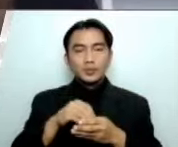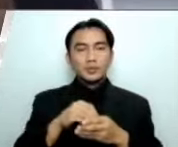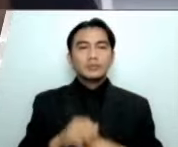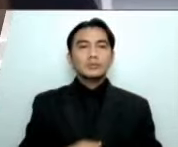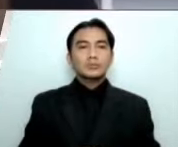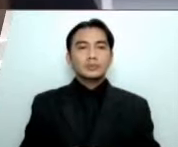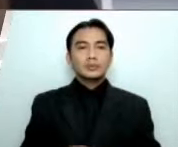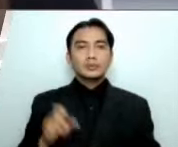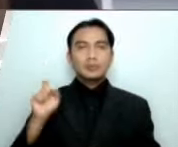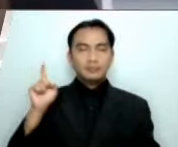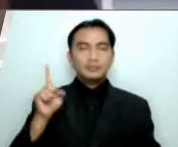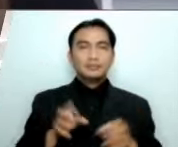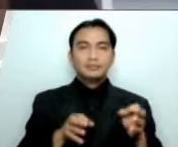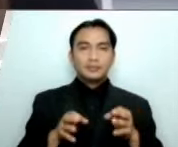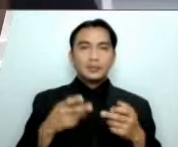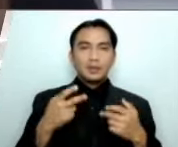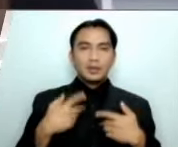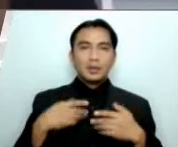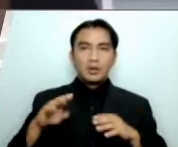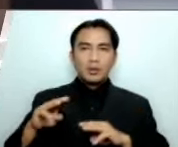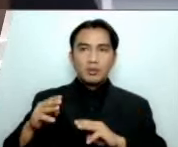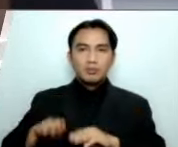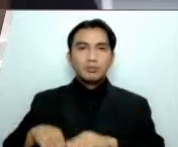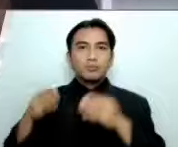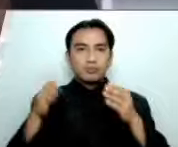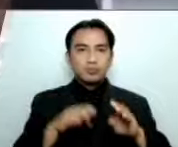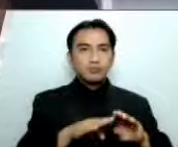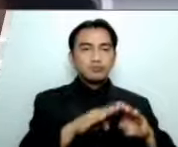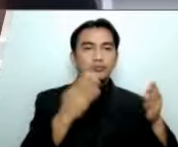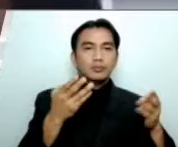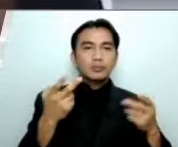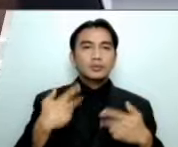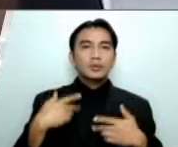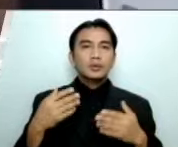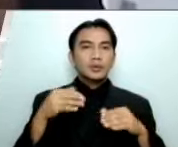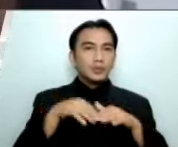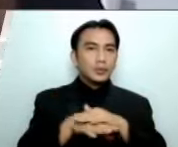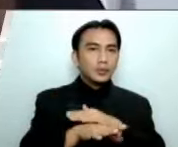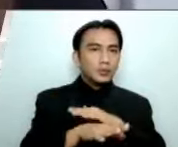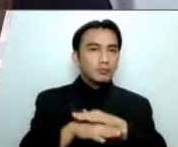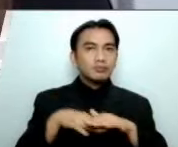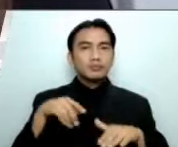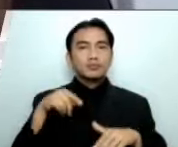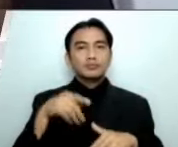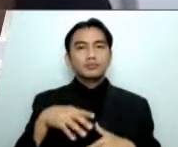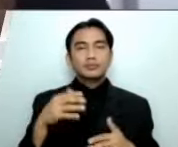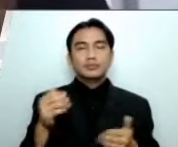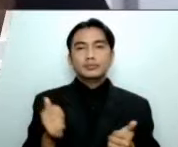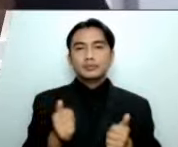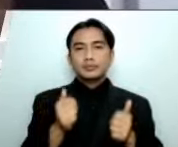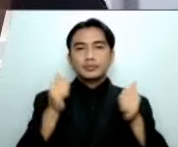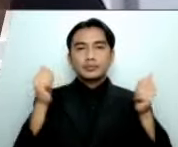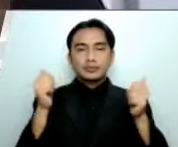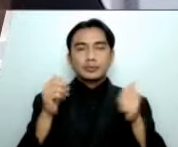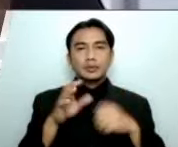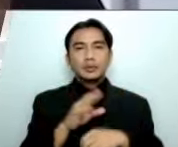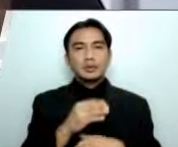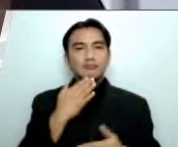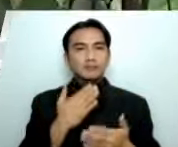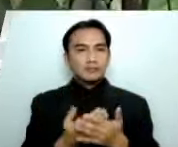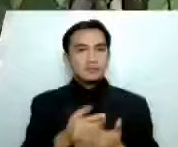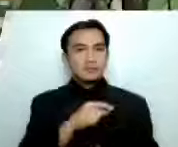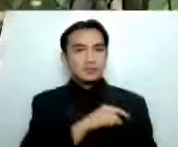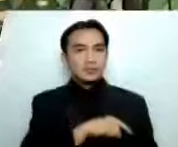will really improve the air quality hindi lang yung init no yung quality rin ng air that's inside your